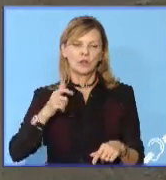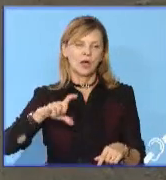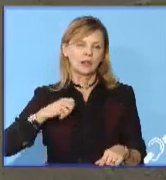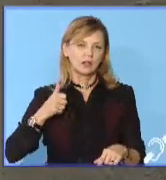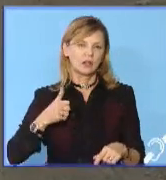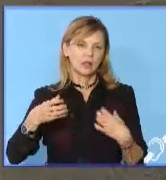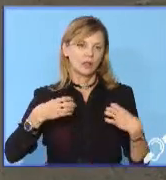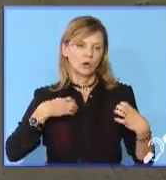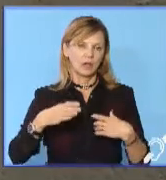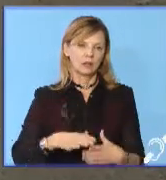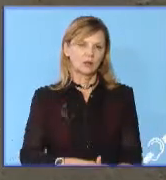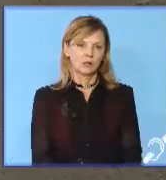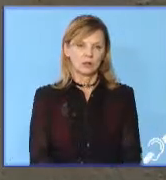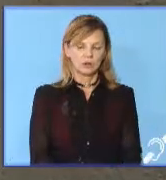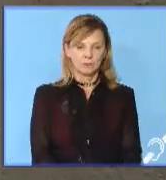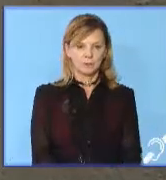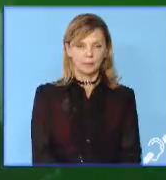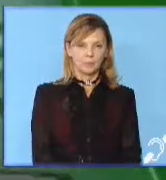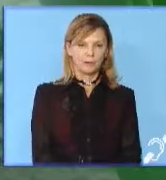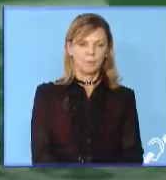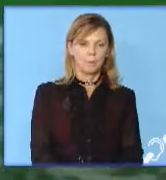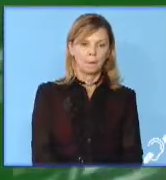artiști.